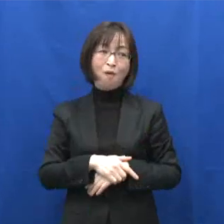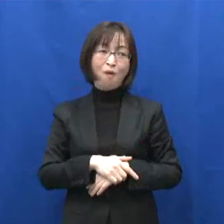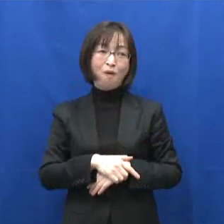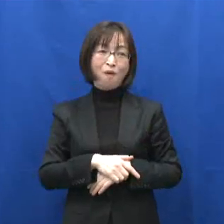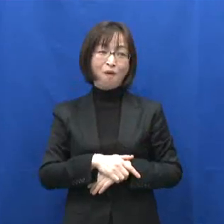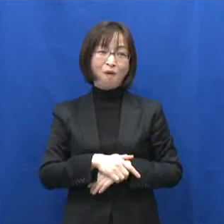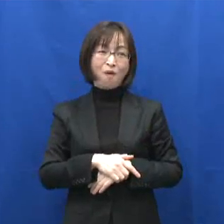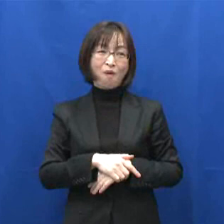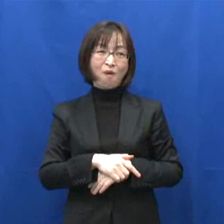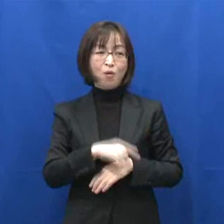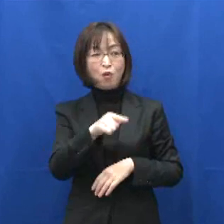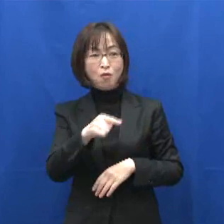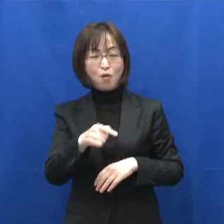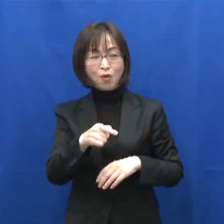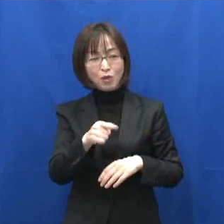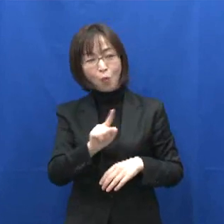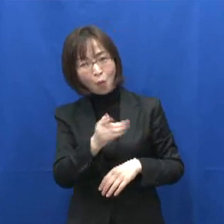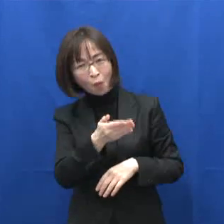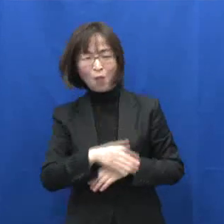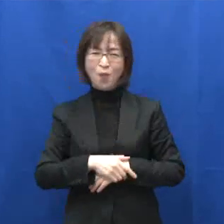やいや、 こちらで